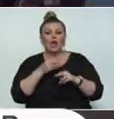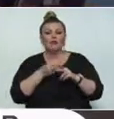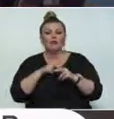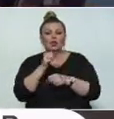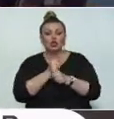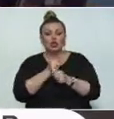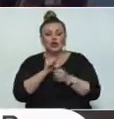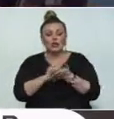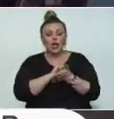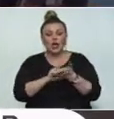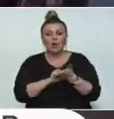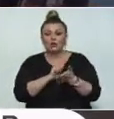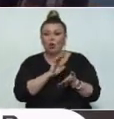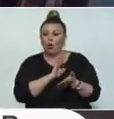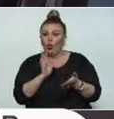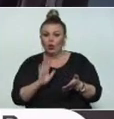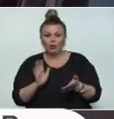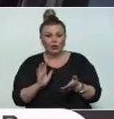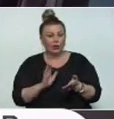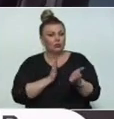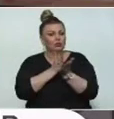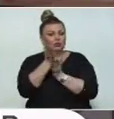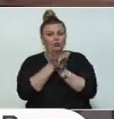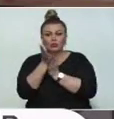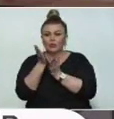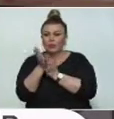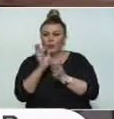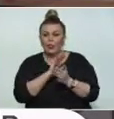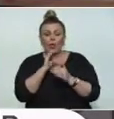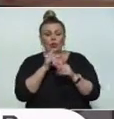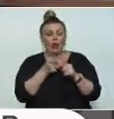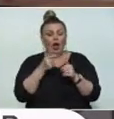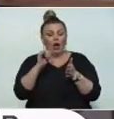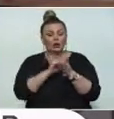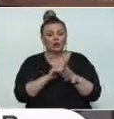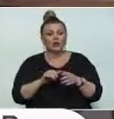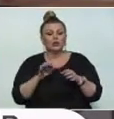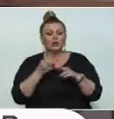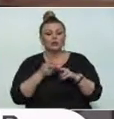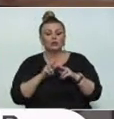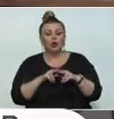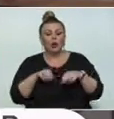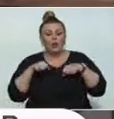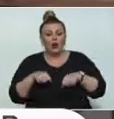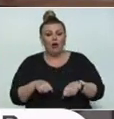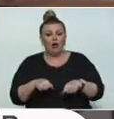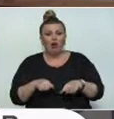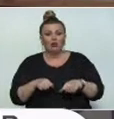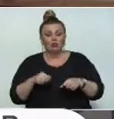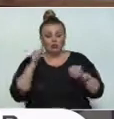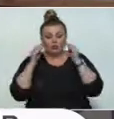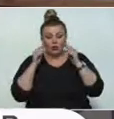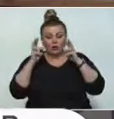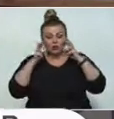hansı bir sənəd toplamadılar, hər hansı bir qapıya getmədilər. Onların statusu, hüququ bəlli edilən kimi onların müvafiq